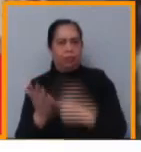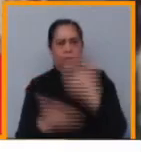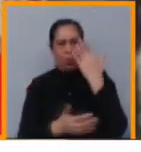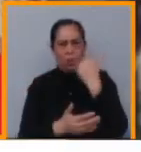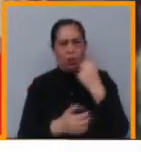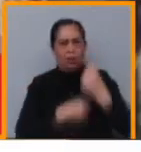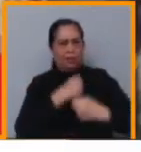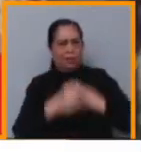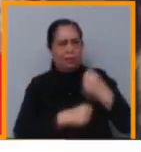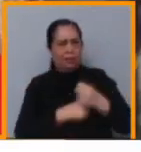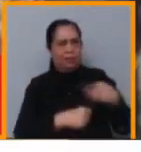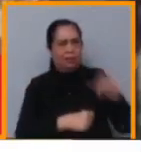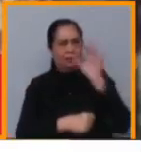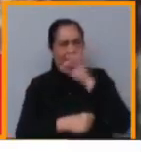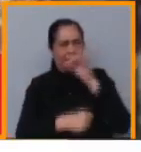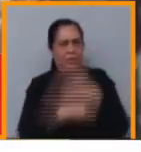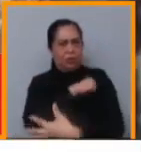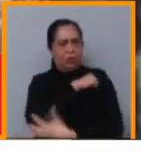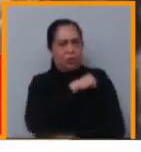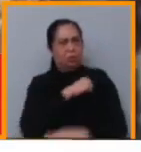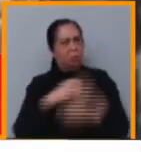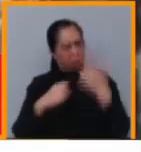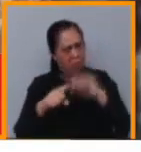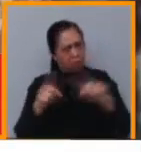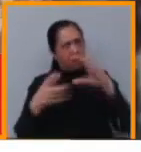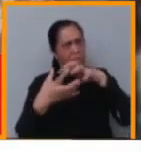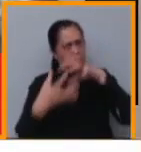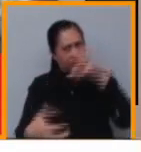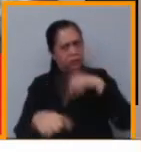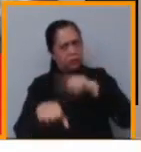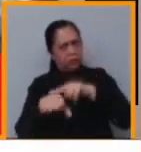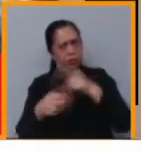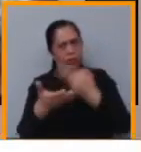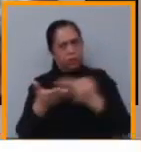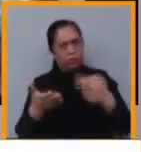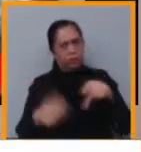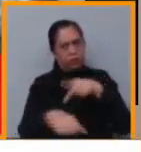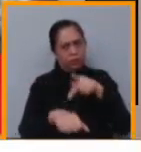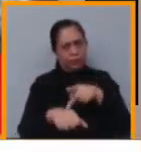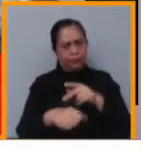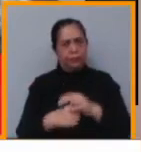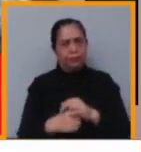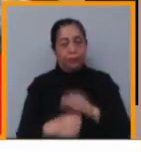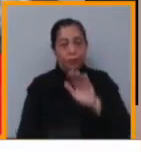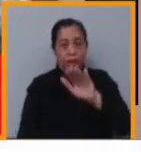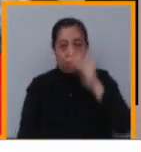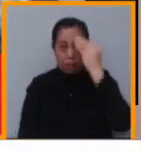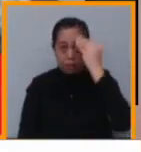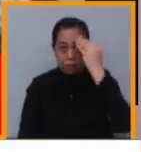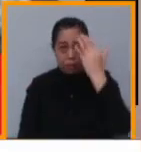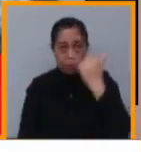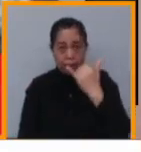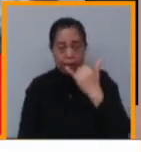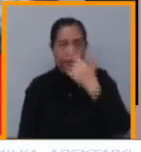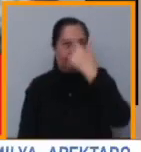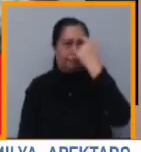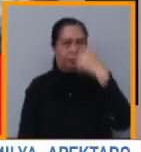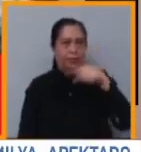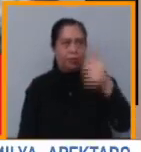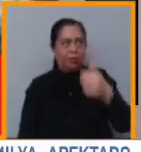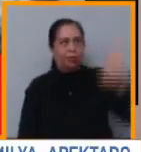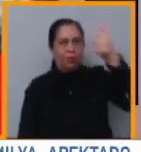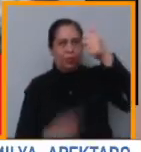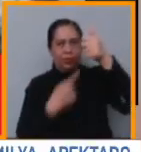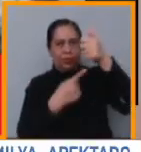Pilipino gayong mayaman daw sa likas na yaman ang bansa. Alam niyo kung bakit? Dahil ang mga namumuno sa atin for the past so